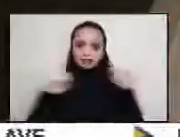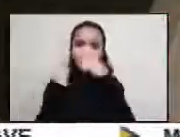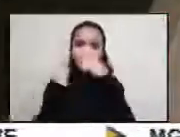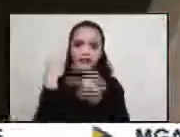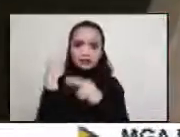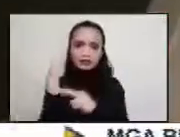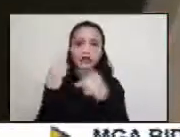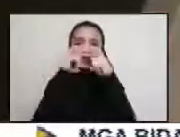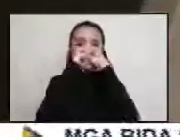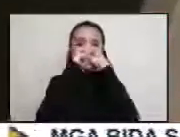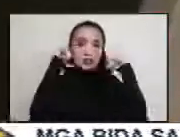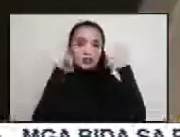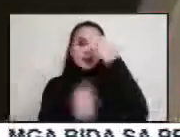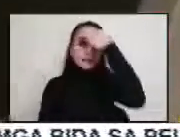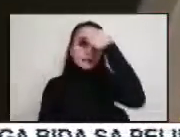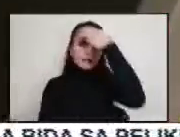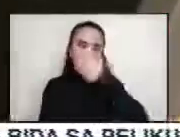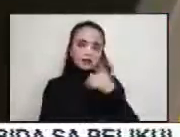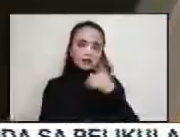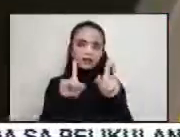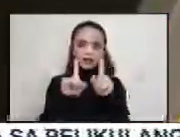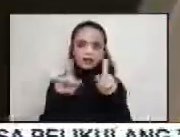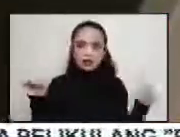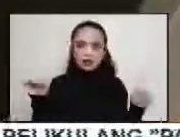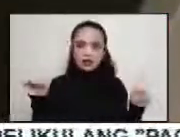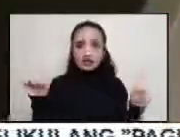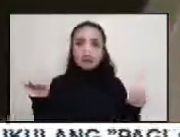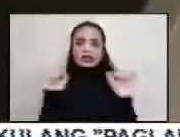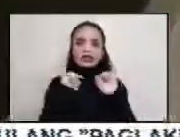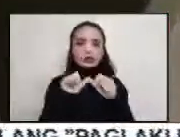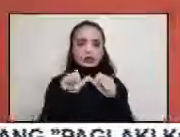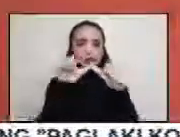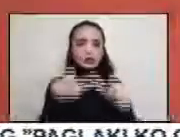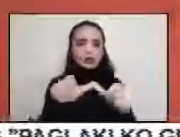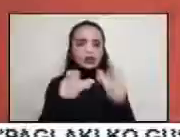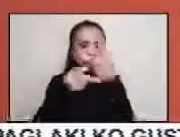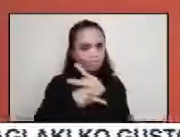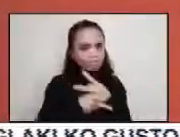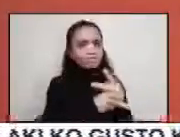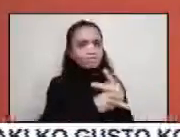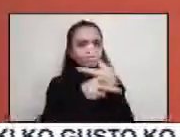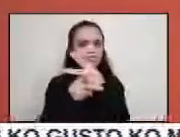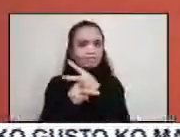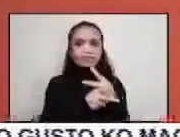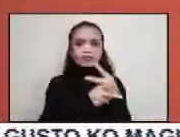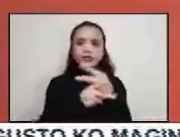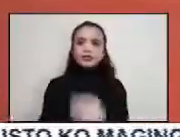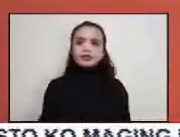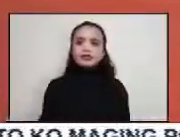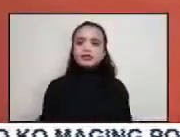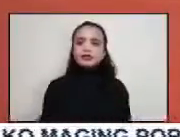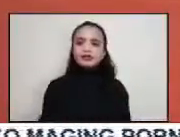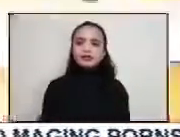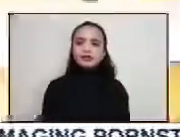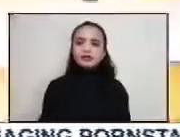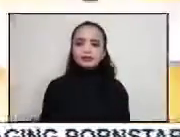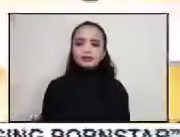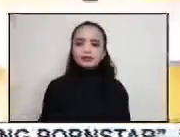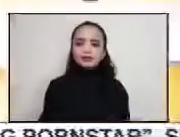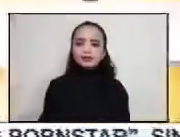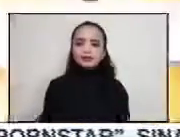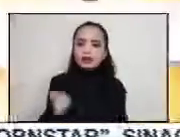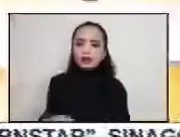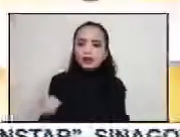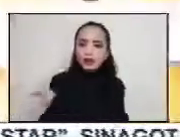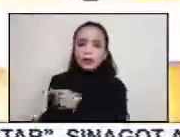wala siyang chance na umuwi talaga. So, hindi, sabi Prof, yung girlfriend niya daw, yung partner niya, taga-Kamuning.